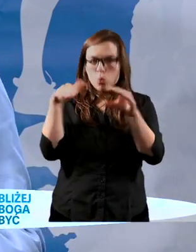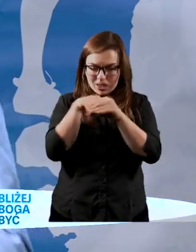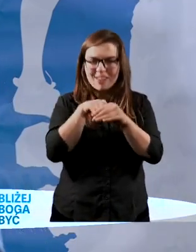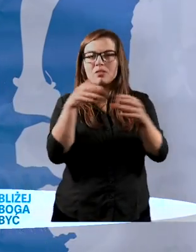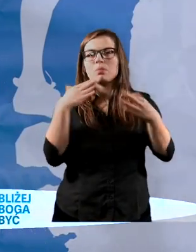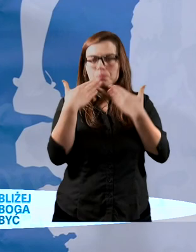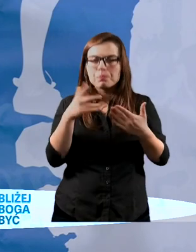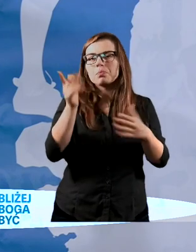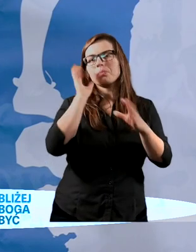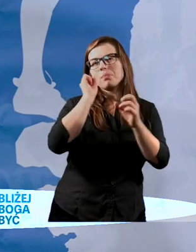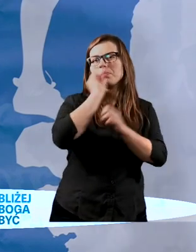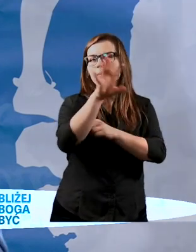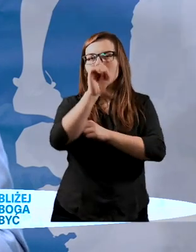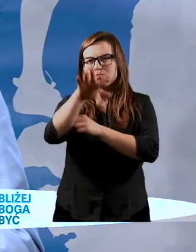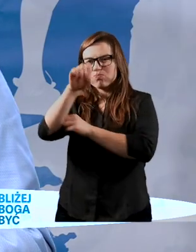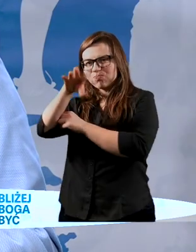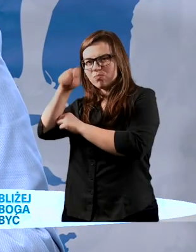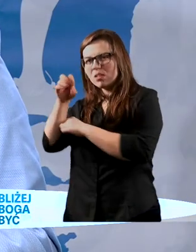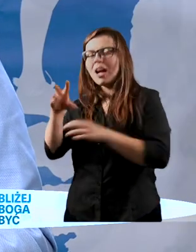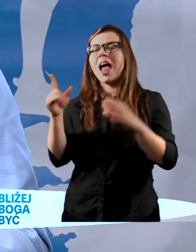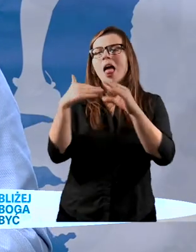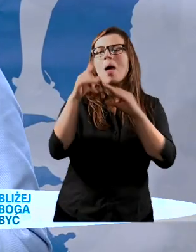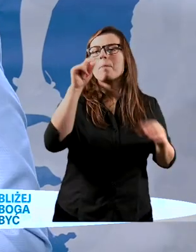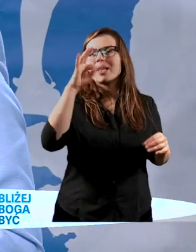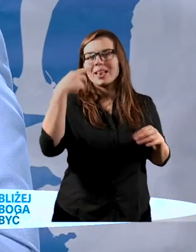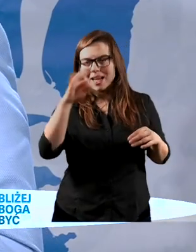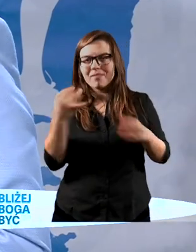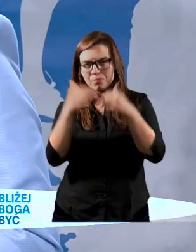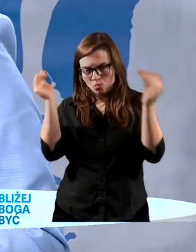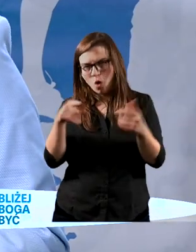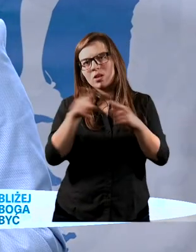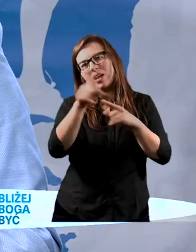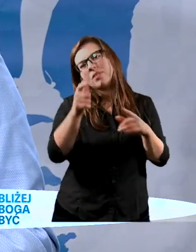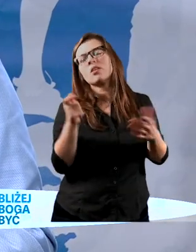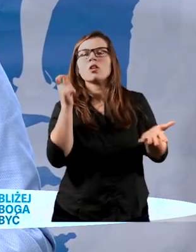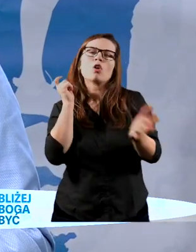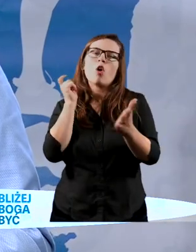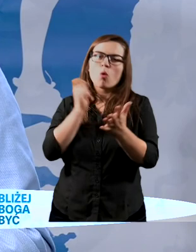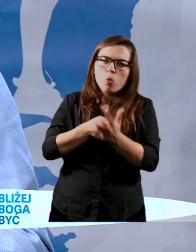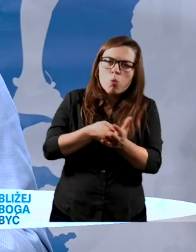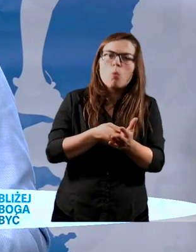w PDF-ie ta książka będzie załączona. Oczywiście można też ją za